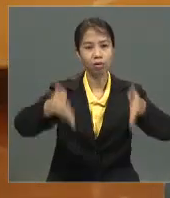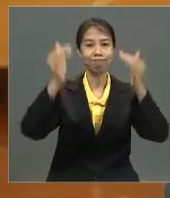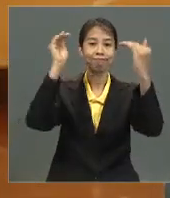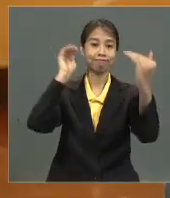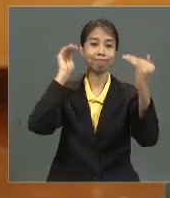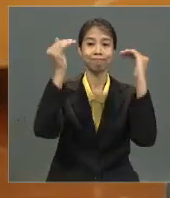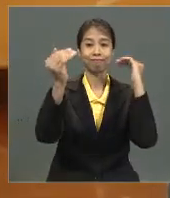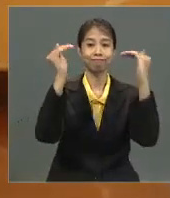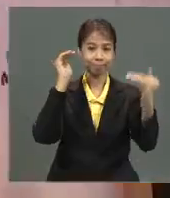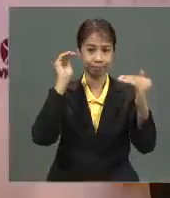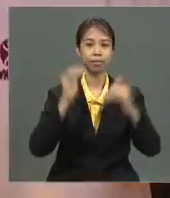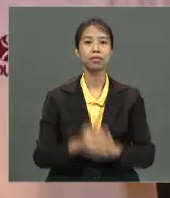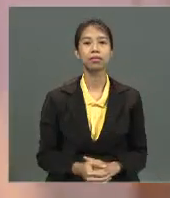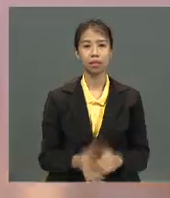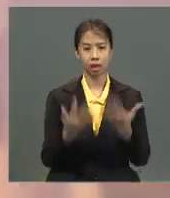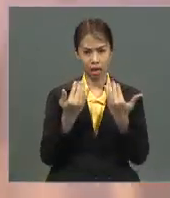และนอกจากนี้ยังเตรียมไฮไลท์ที่ผู้เข้าชมจะได้พบกับตัวดิโอฟิล์มเก่าจากขอภาพยนตร์การใช้เทคนิคเทคโนโลยีเสื่อเรียนรู้สร้างความตื่นตาตื่นใจเหมือนอยู่ในเหตุการณ์จริงแต่ละยุคสมัยการจัดแสดงสิ่งของวัตถุสำคัญที่หาชมได้ยากซึ่งภาพรวมของนิทรรศการก็มีเป้าหมายผู้ชมทุกวัยได้แชร์ความรู้ประสบการณ์ความทรงจำของประวัติศาสตร์ราชดำเนินร่วมกันและก็จะหนักถึงคุณค่าความทรงจำทางประวัติศาสตร์ครับโดยนิทรรศการจะเปิดให้เข้าชมจนถึงเดือนสิงหาคมนี้